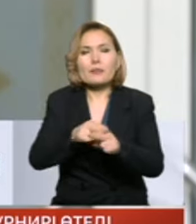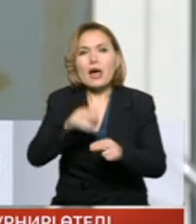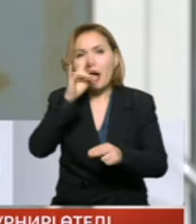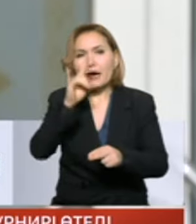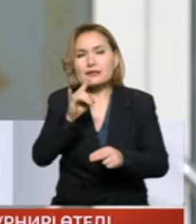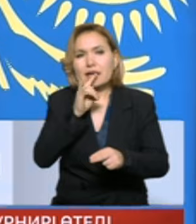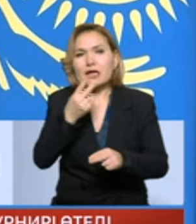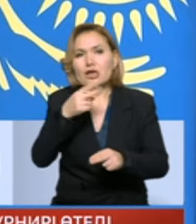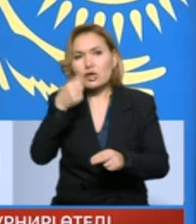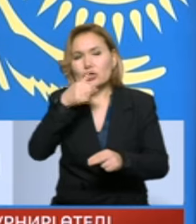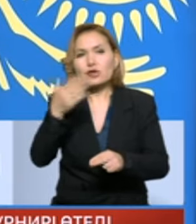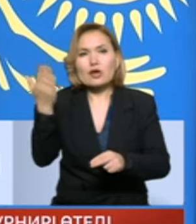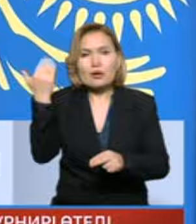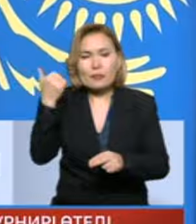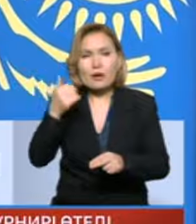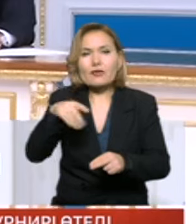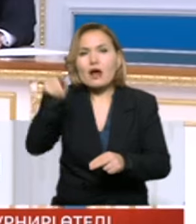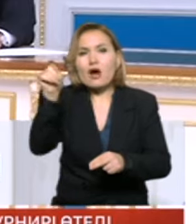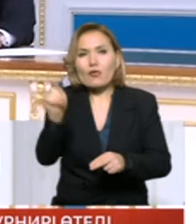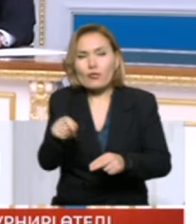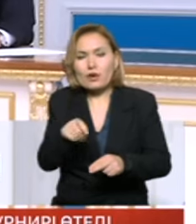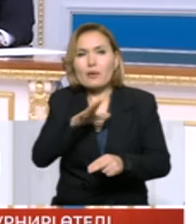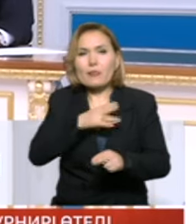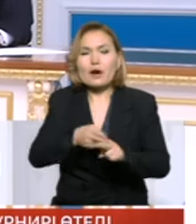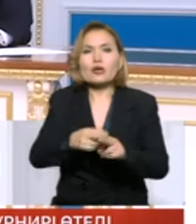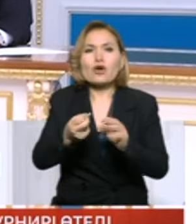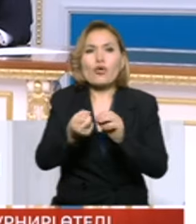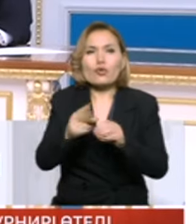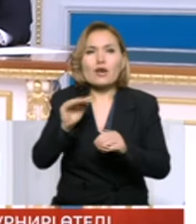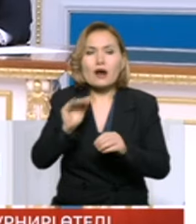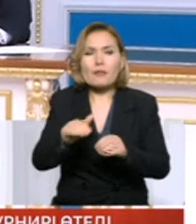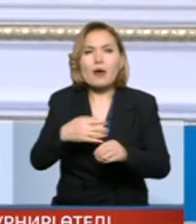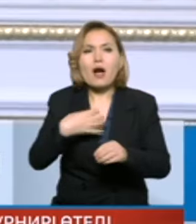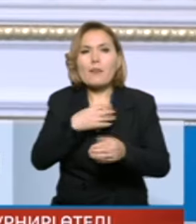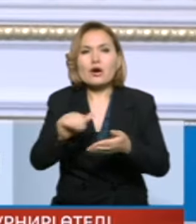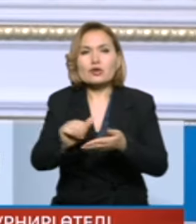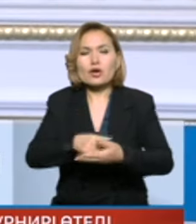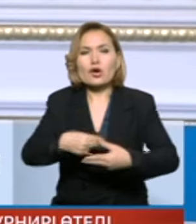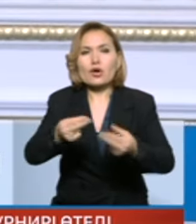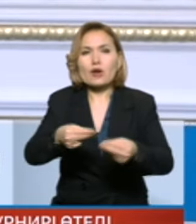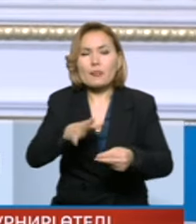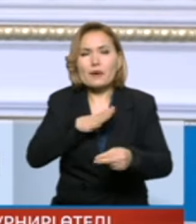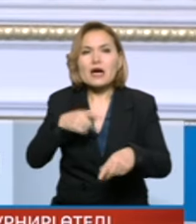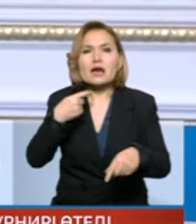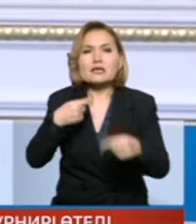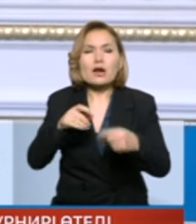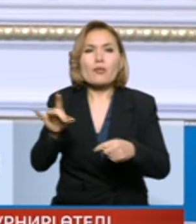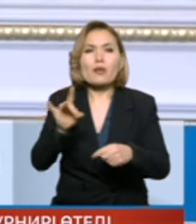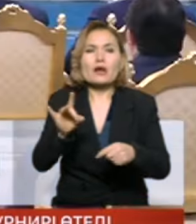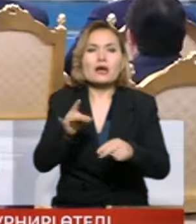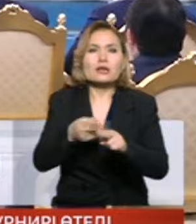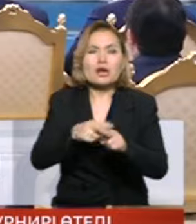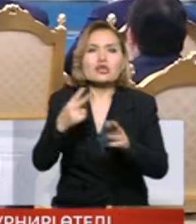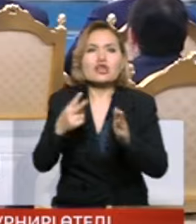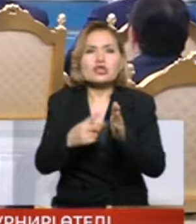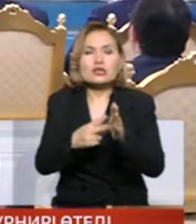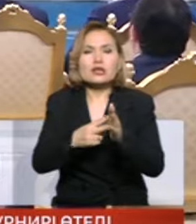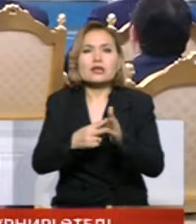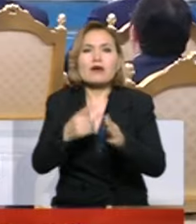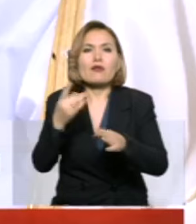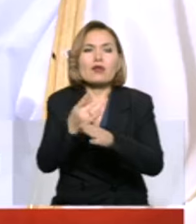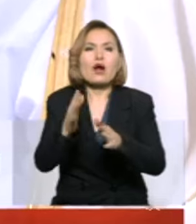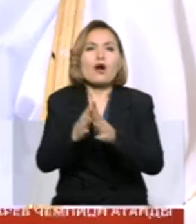рет сапарлап келгенде айтып еді. Тіпті сол кезде 12 маңызды құжатқа қол қойылған. Бұл сауда көлемін жетесе арттыруға мүмкіндік